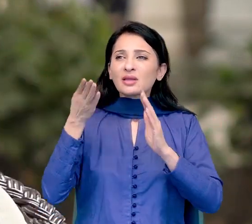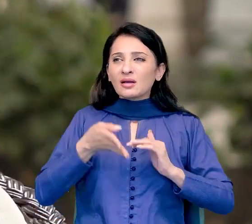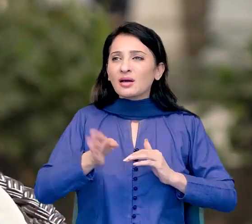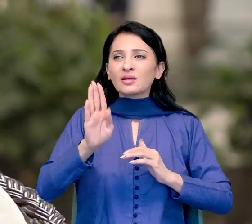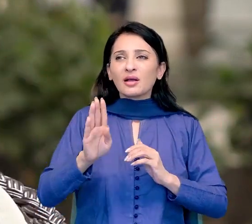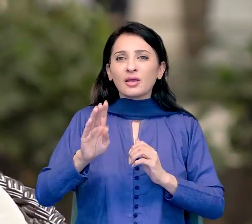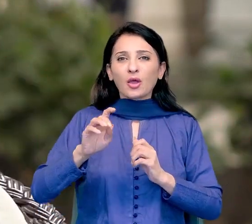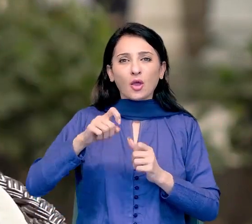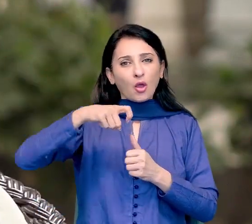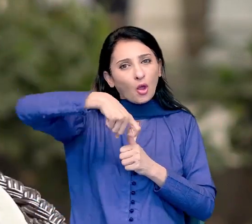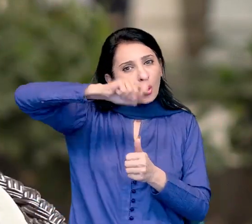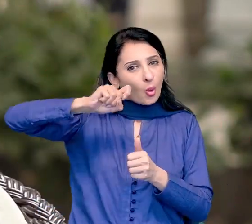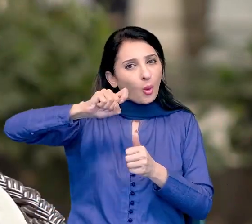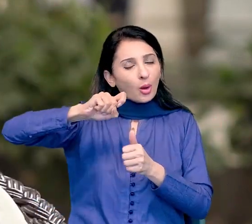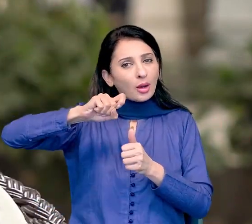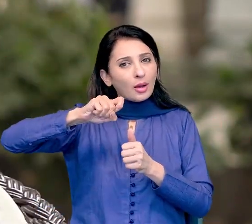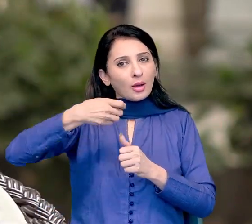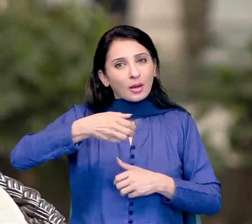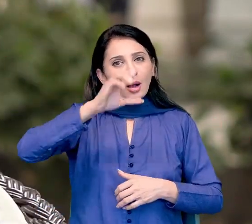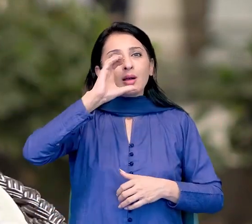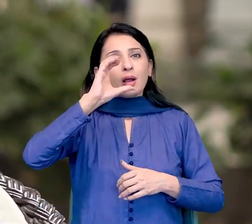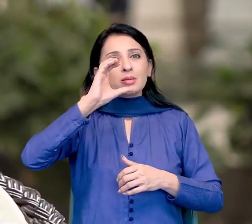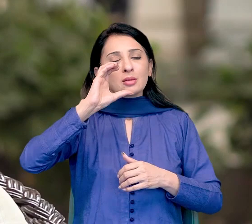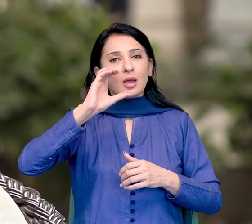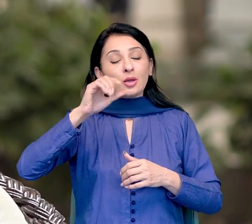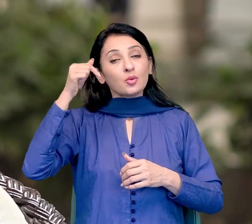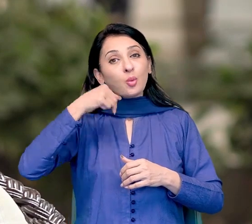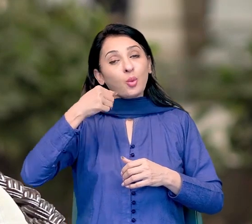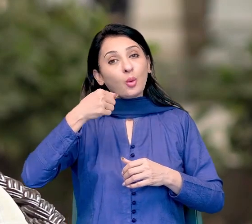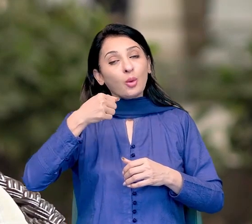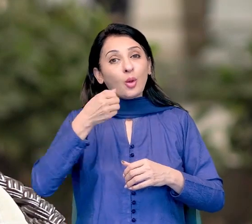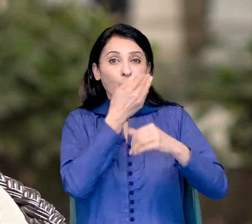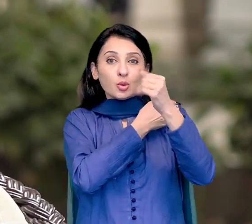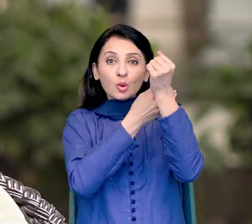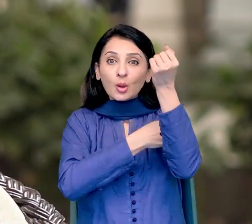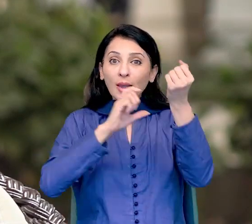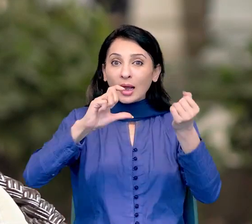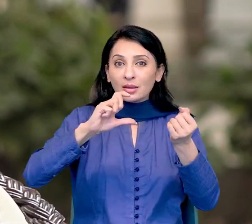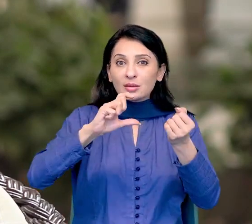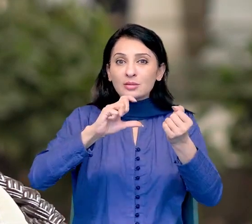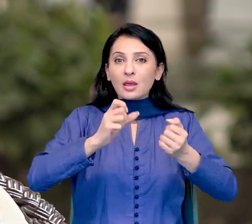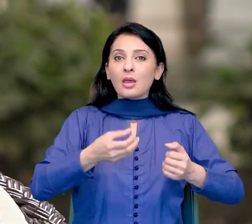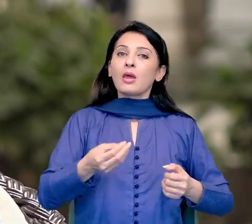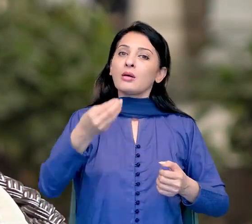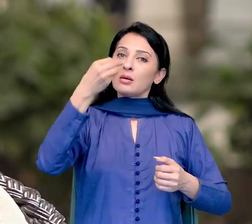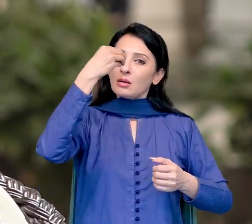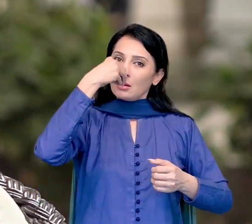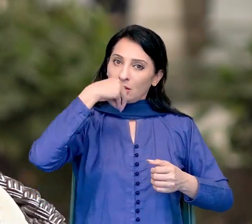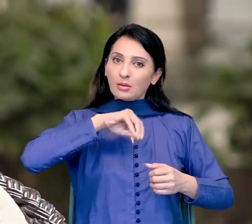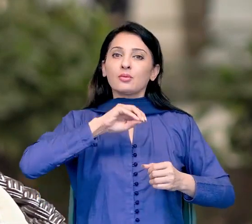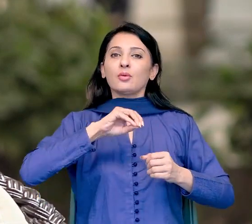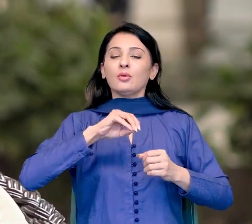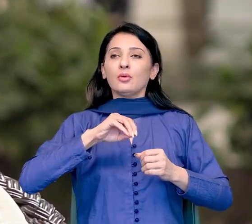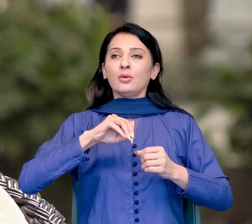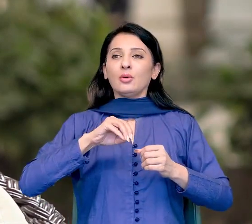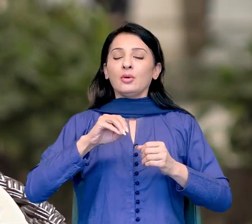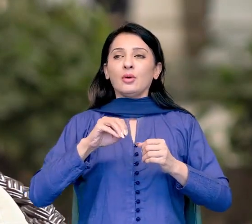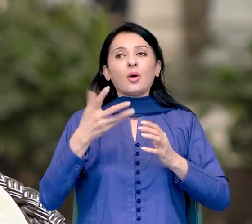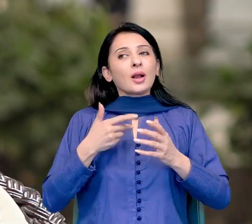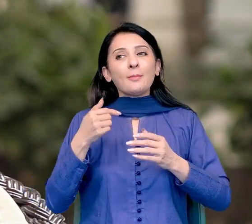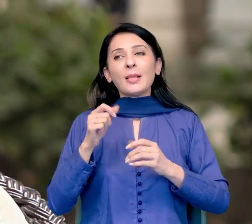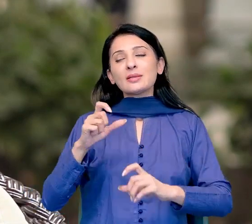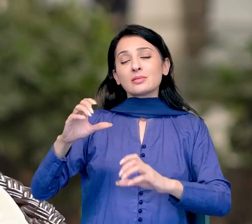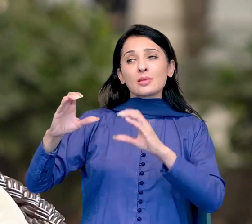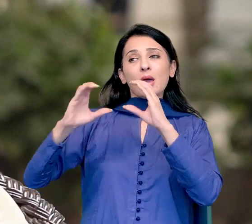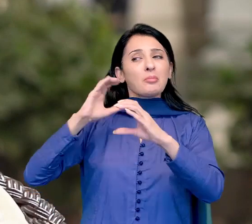a drink, ہم کسی کے گھر گئے ہیں, انہوں نے ہمیں کوک کا گلاس دیا ہے تو وہ کیلریز کاؤنٹ کر رہی ہیں اور ہم صرف سوشلائز کرنے کے لیے وہ لے